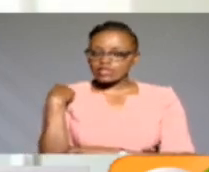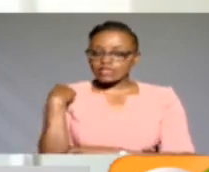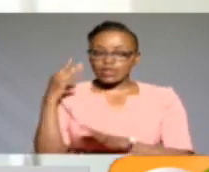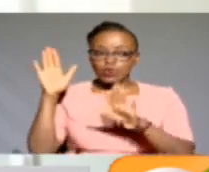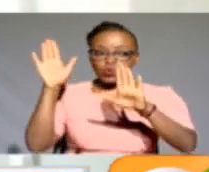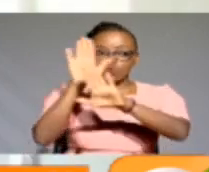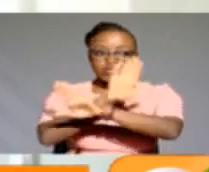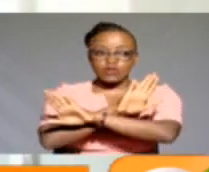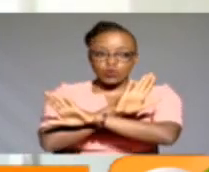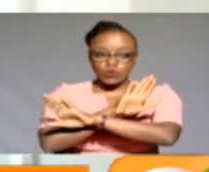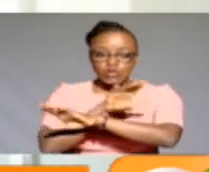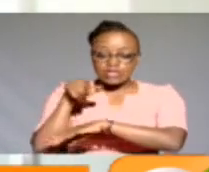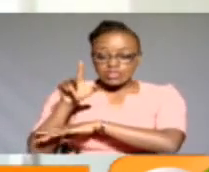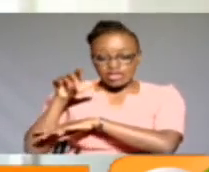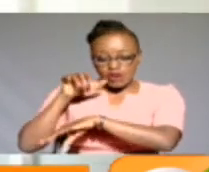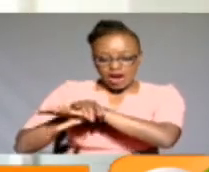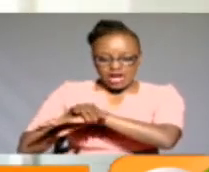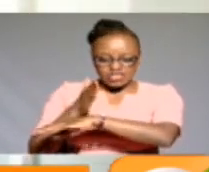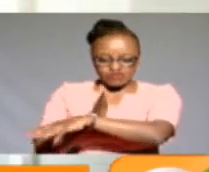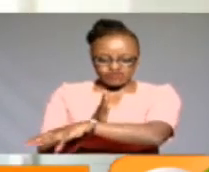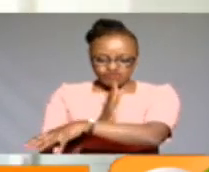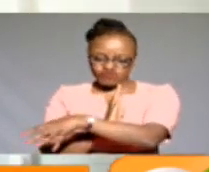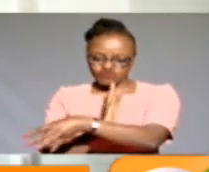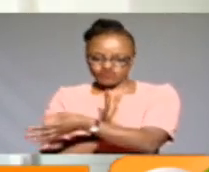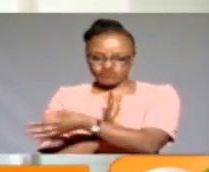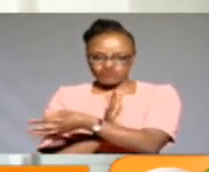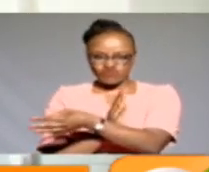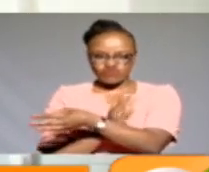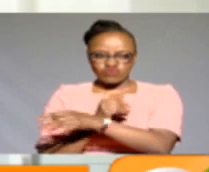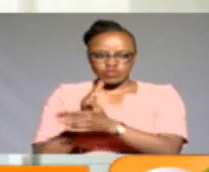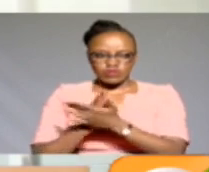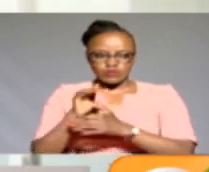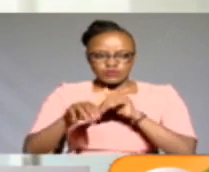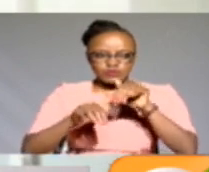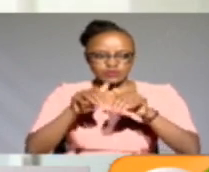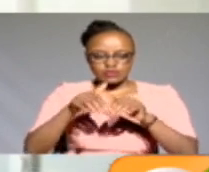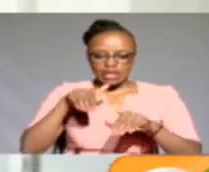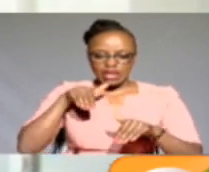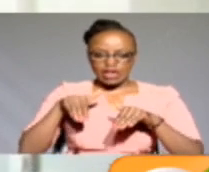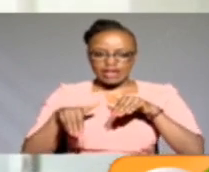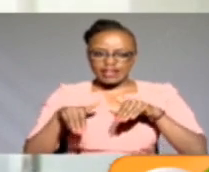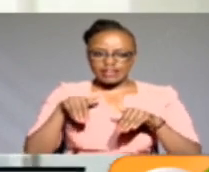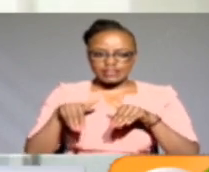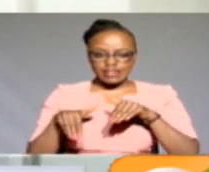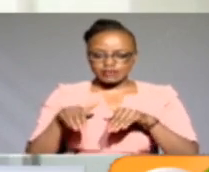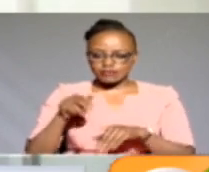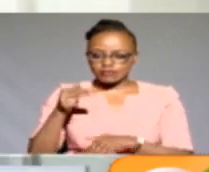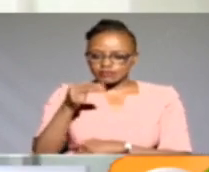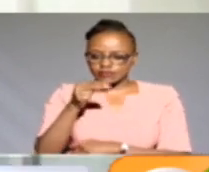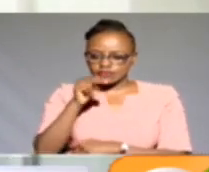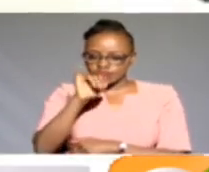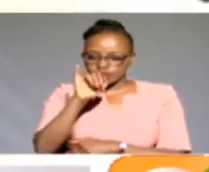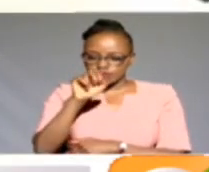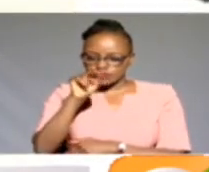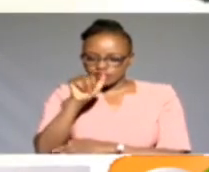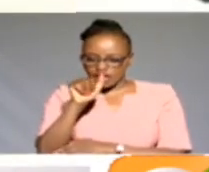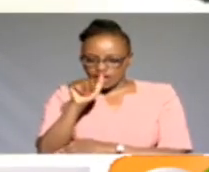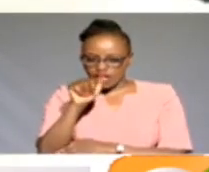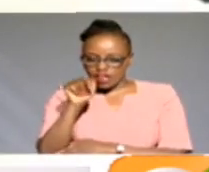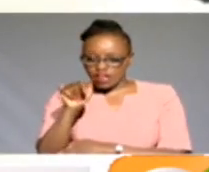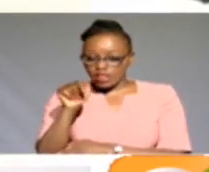usiku, alipata majiraha na mnyama hyena, na mgonjwa